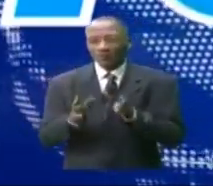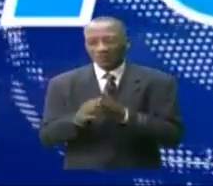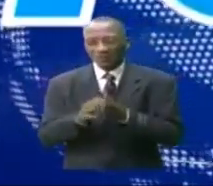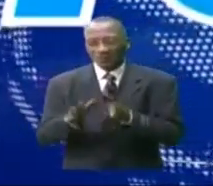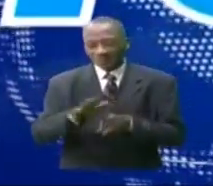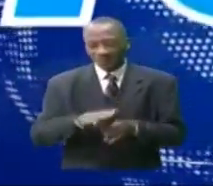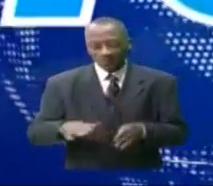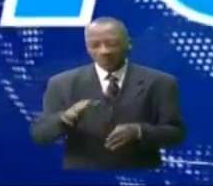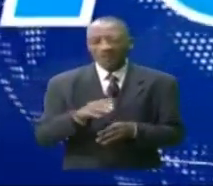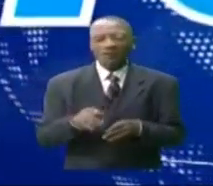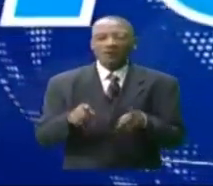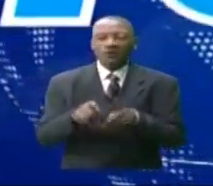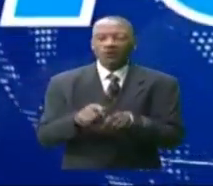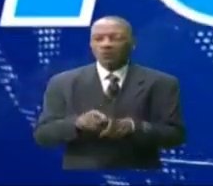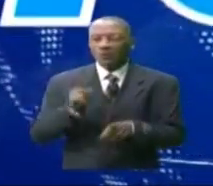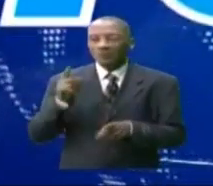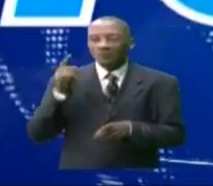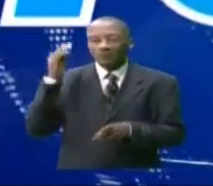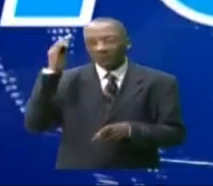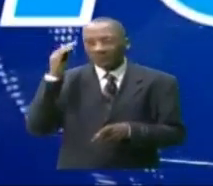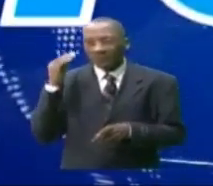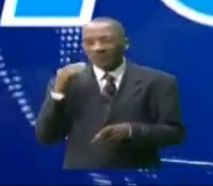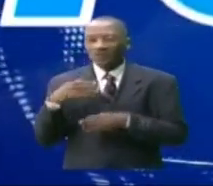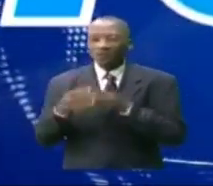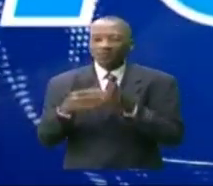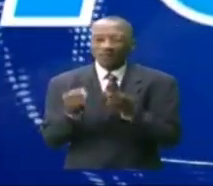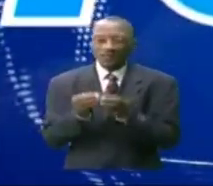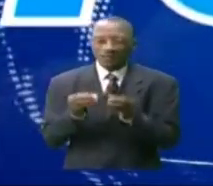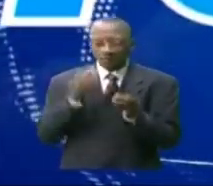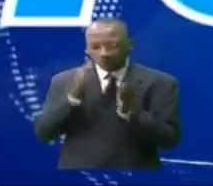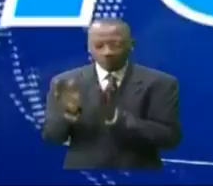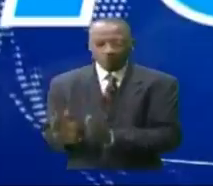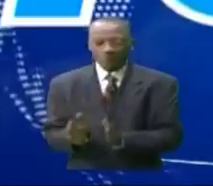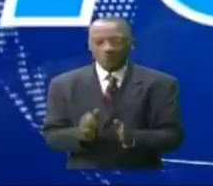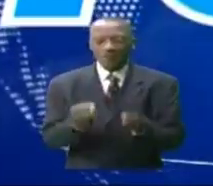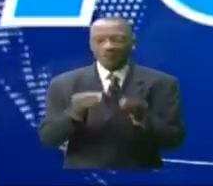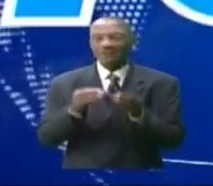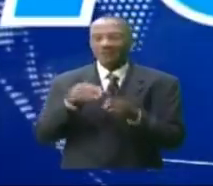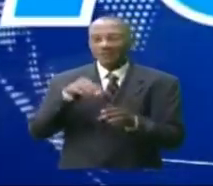Condé, Premier ministre, fait le compte-rendu de cette réunion au micro de Patrick Michel Nkoui.